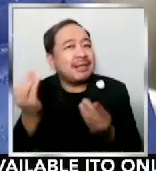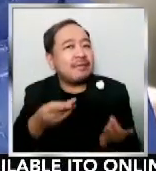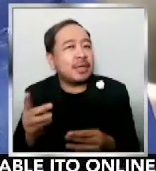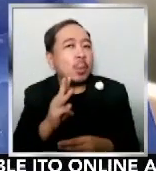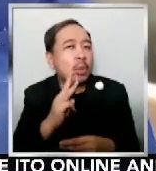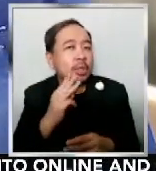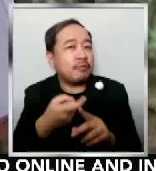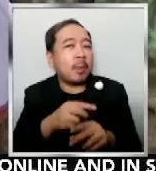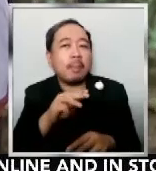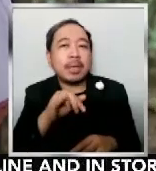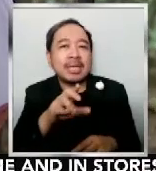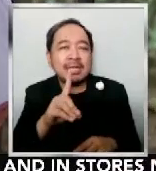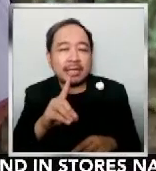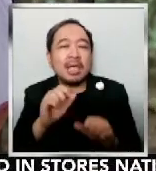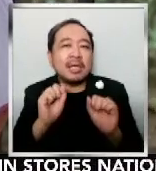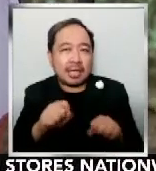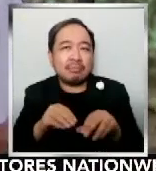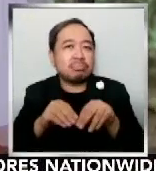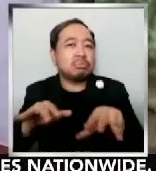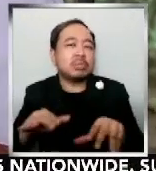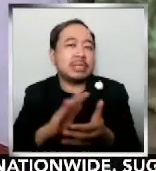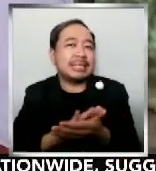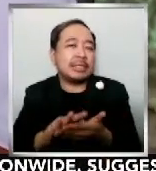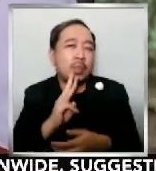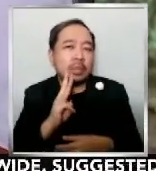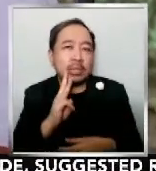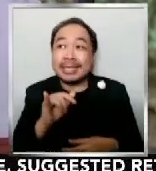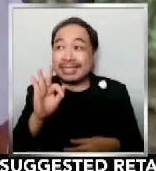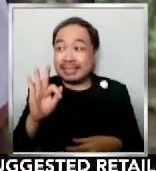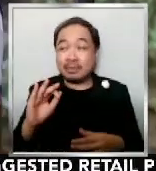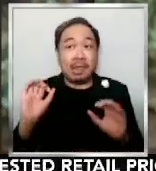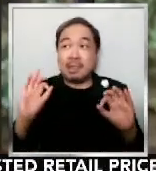ng malinis na tubig. Wala na pong tubig, di na po makatinda. Walang kita. Nga.